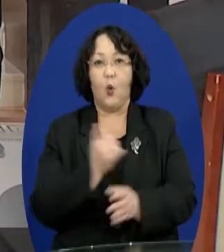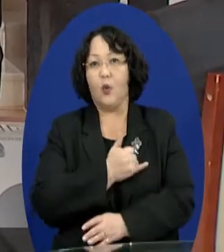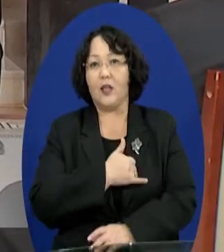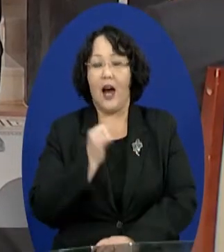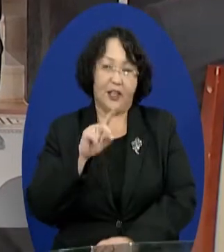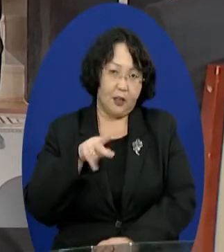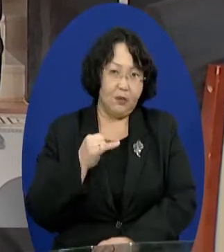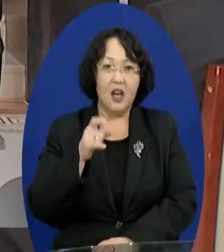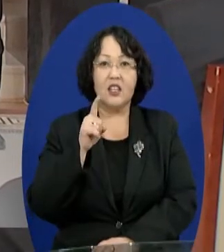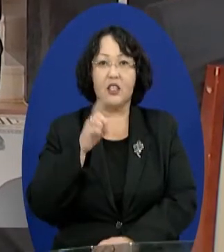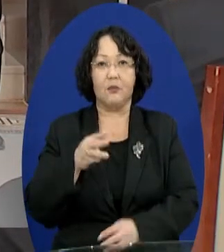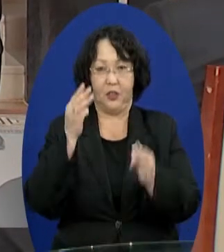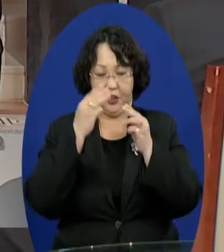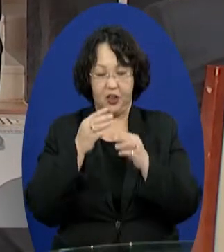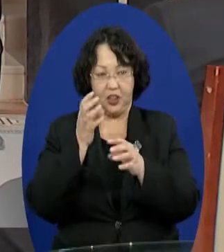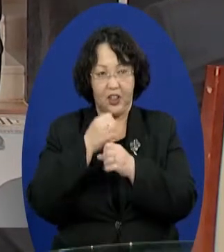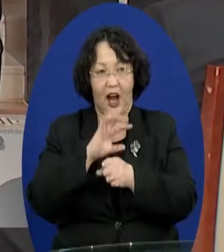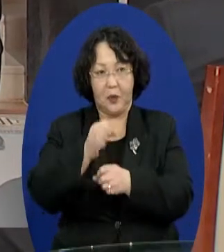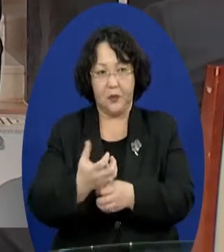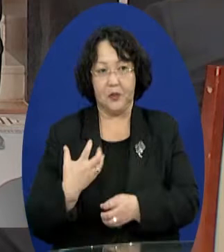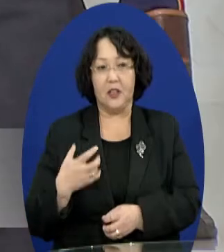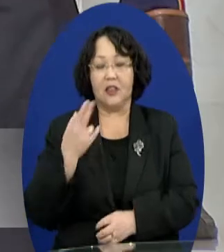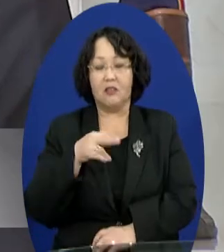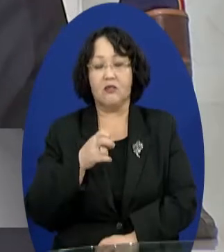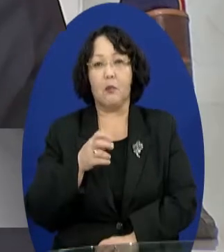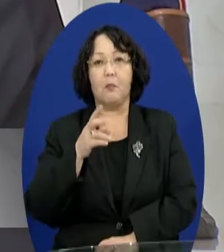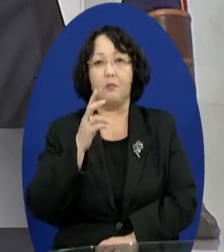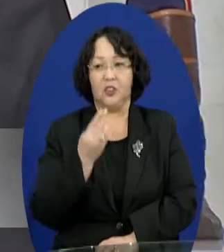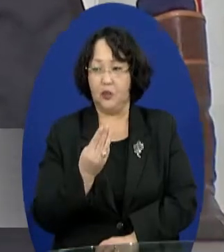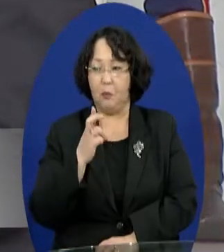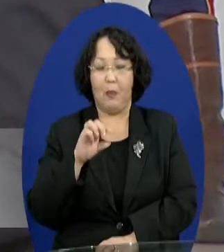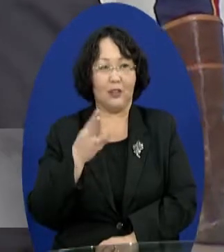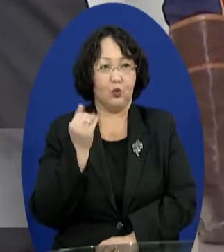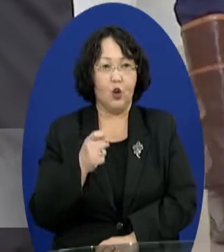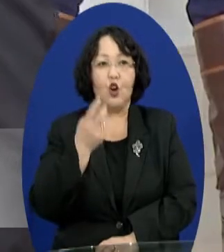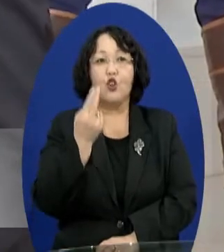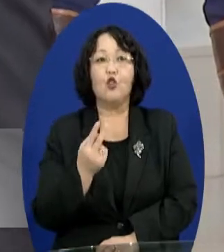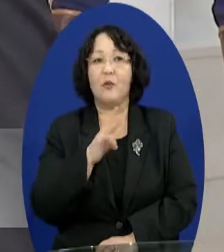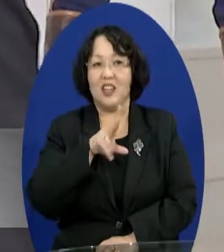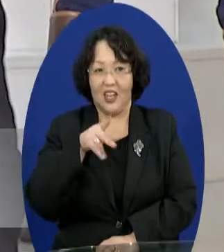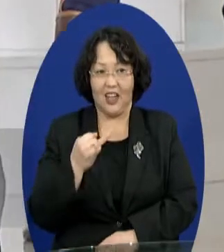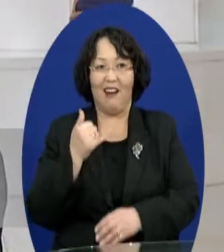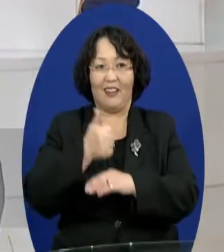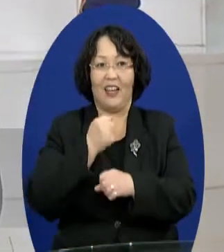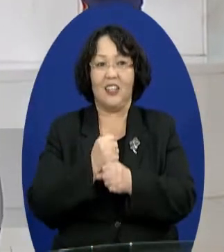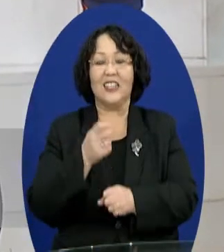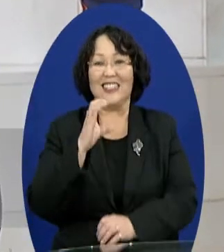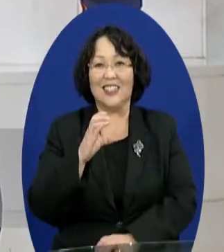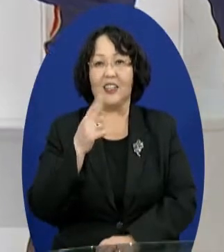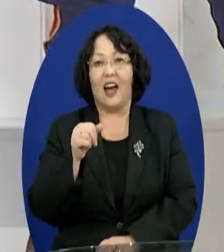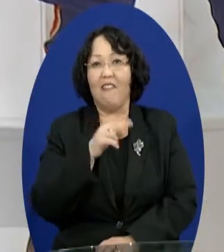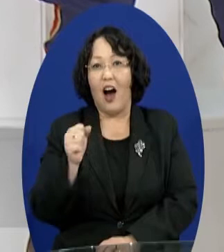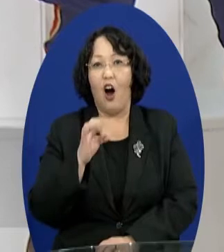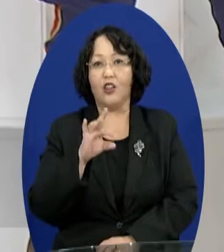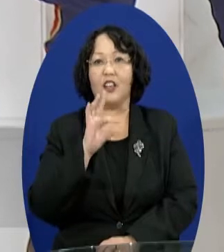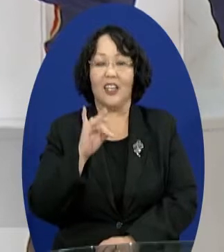шинжилгээ хариуцсан дэд захирал Шайрын Батцүх Цөмийн энергийн комиссийн ажлын албаны ахлах ажилтан Сүрэнгийн Даваа Отгон Тэнгэр